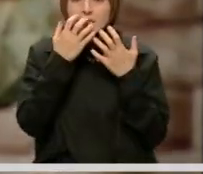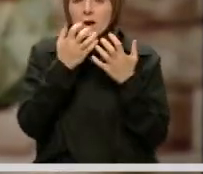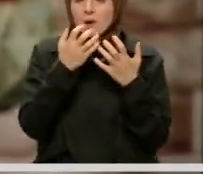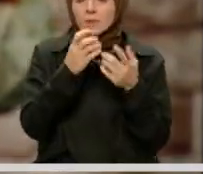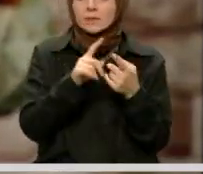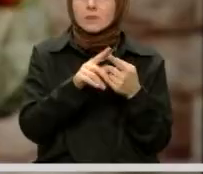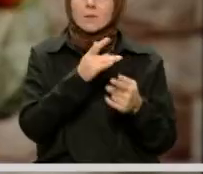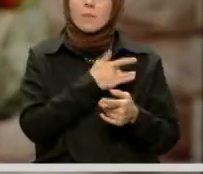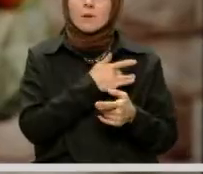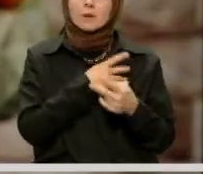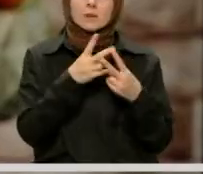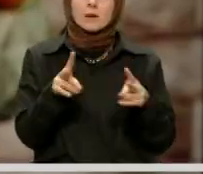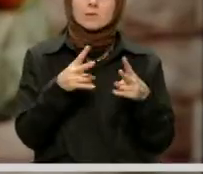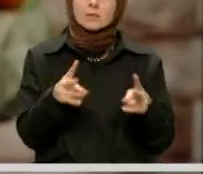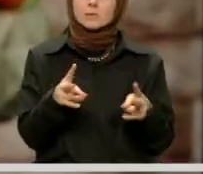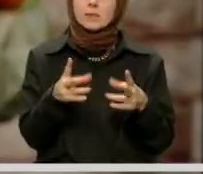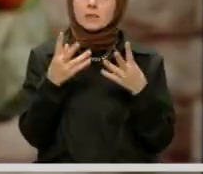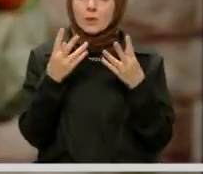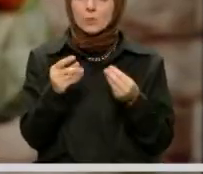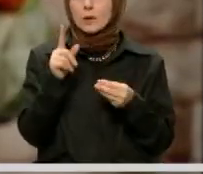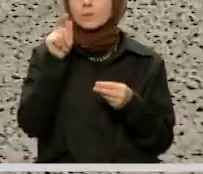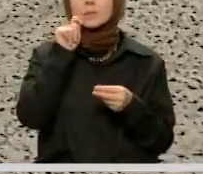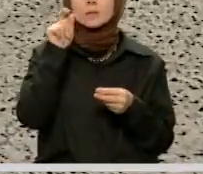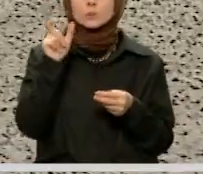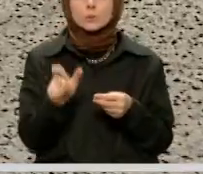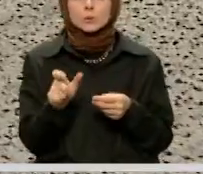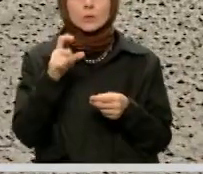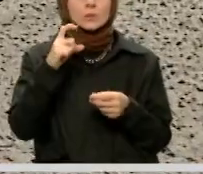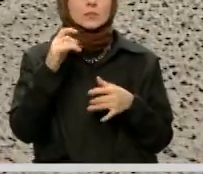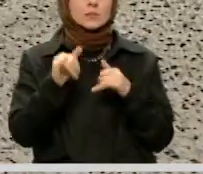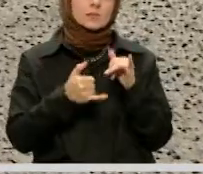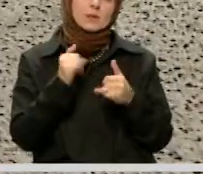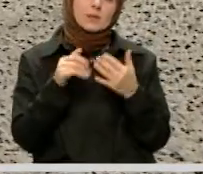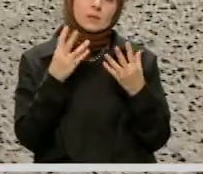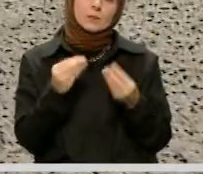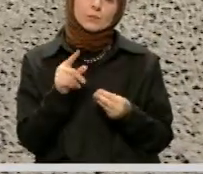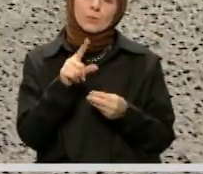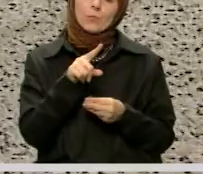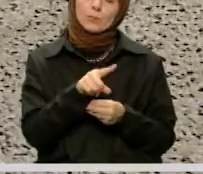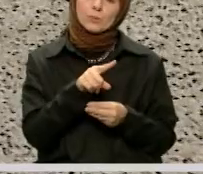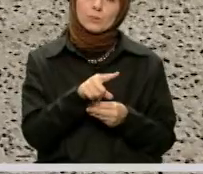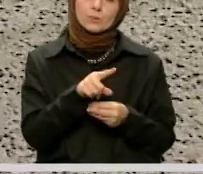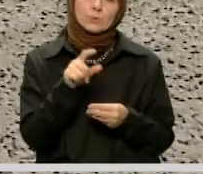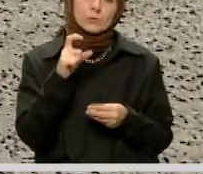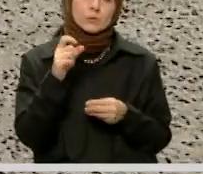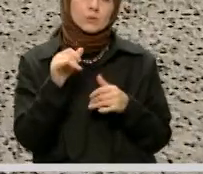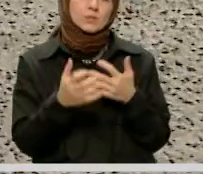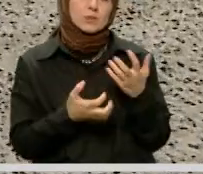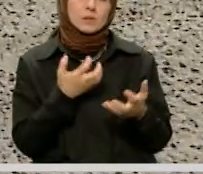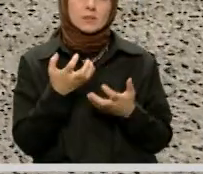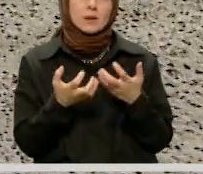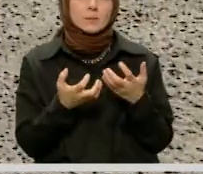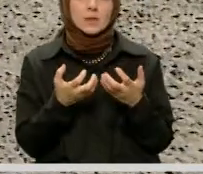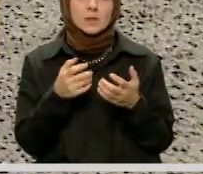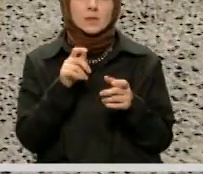onun makamı bellidir, cennettir. Onun cehennemde artık işi yoktur ve onu doğrudan cehennemden azat ederek cennetteki en